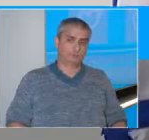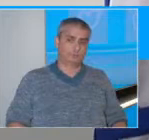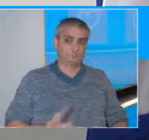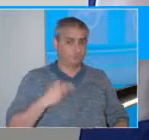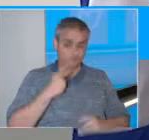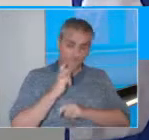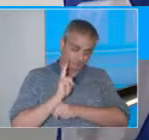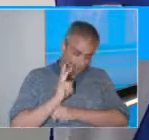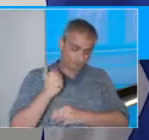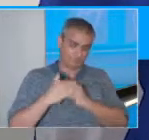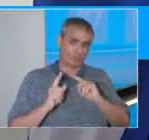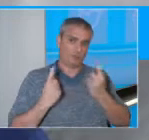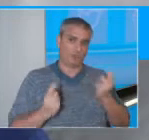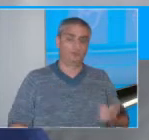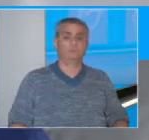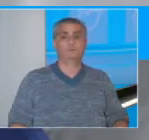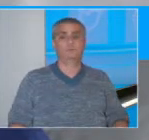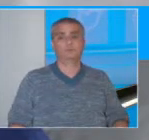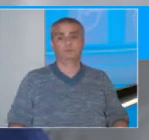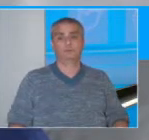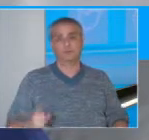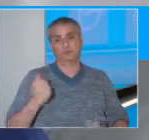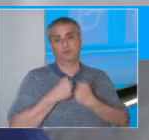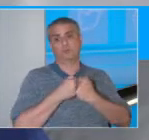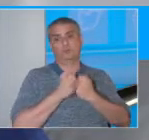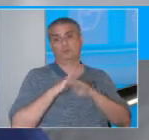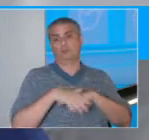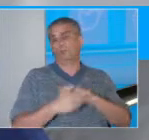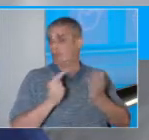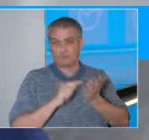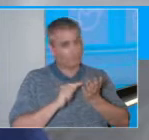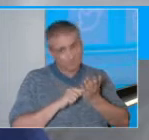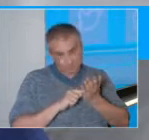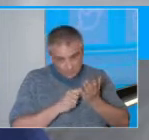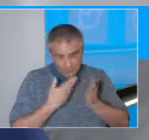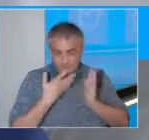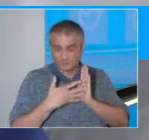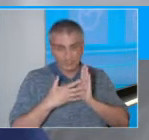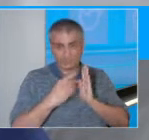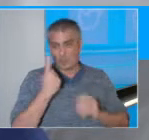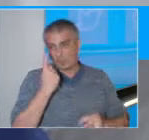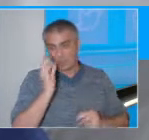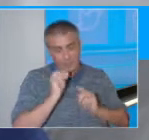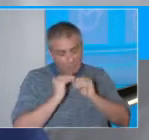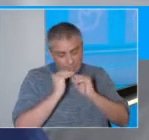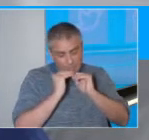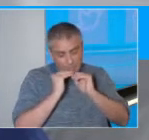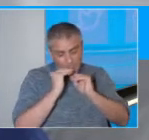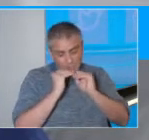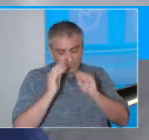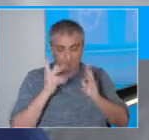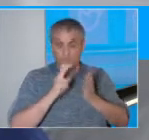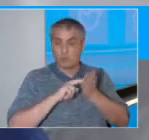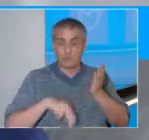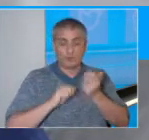לו קורה, ועכשיו הוא מתמודד עם ההשלכות של זה, בגלל זה בסקרים הוא בין אחוז החסימה כזה או אחר. אם